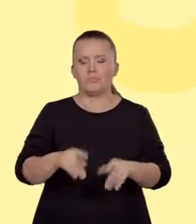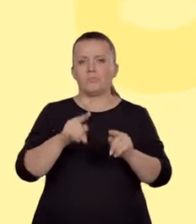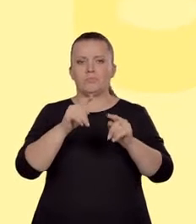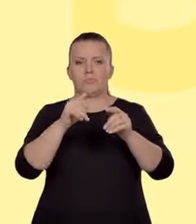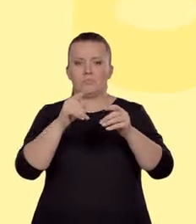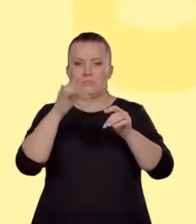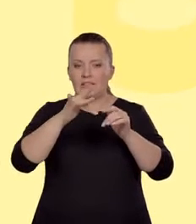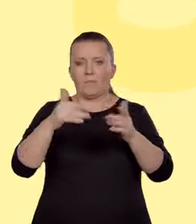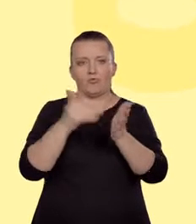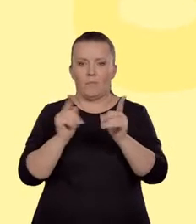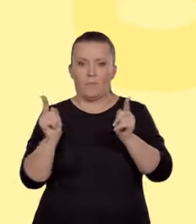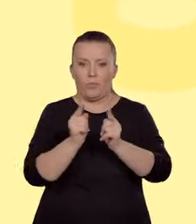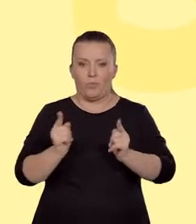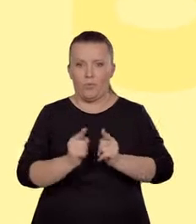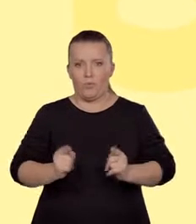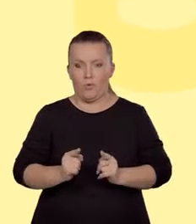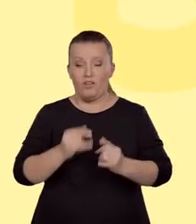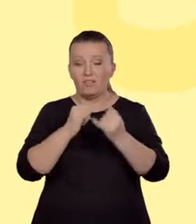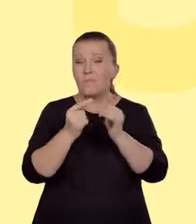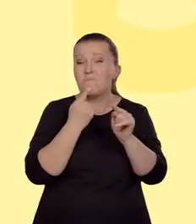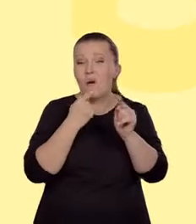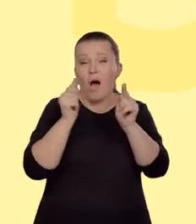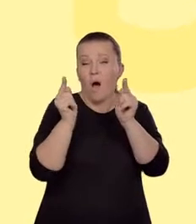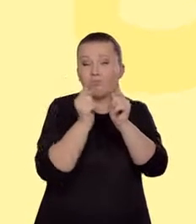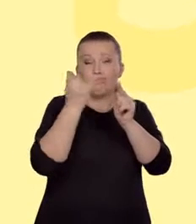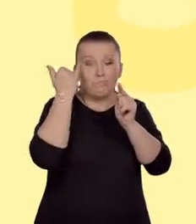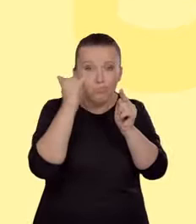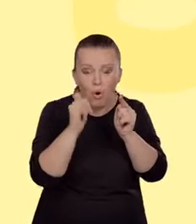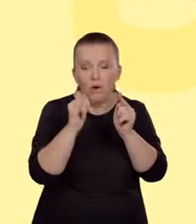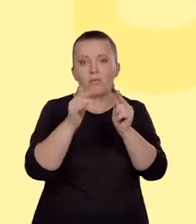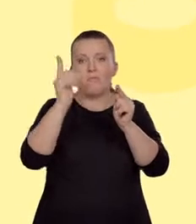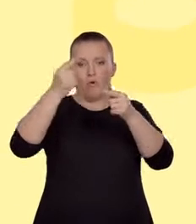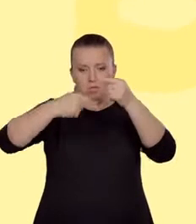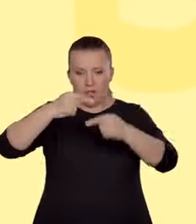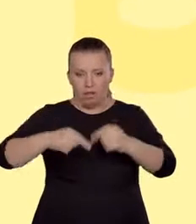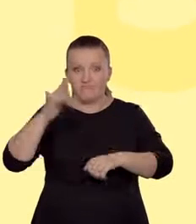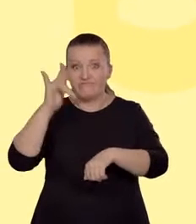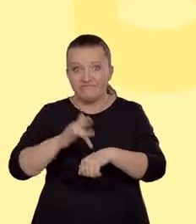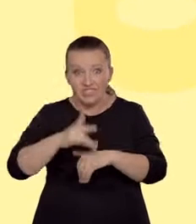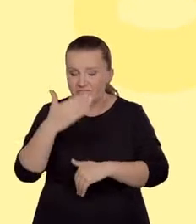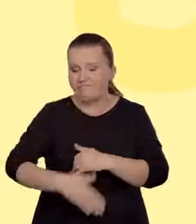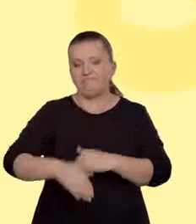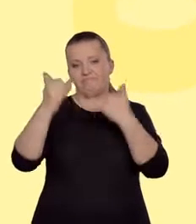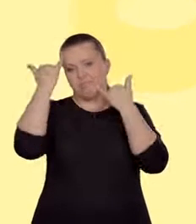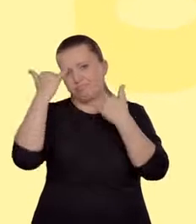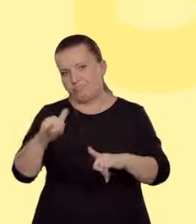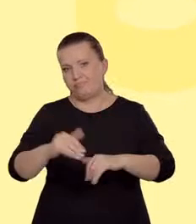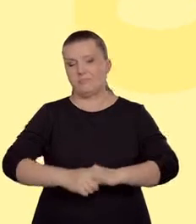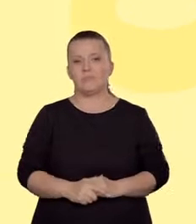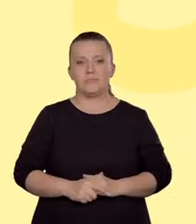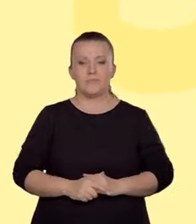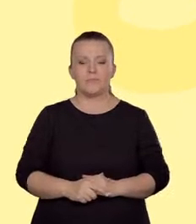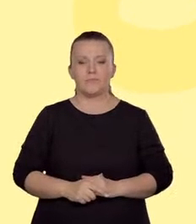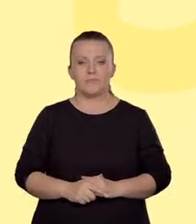zaokrąglaniu wyników pośrednich może skutkować otrzymaniem zupełnie innej wartości wyniku końcowego w porównaniu z